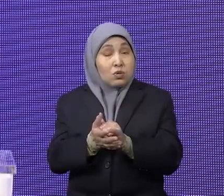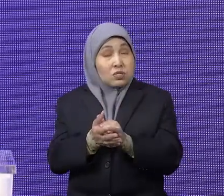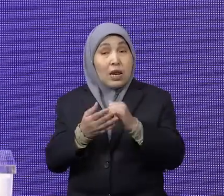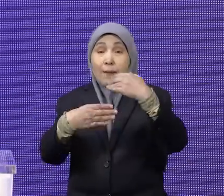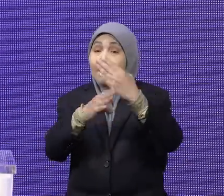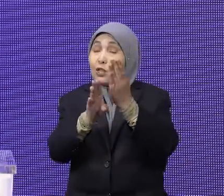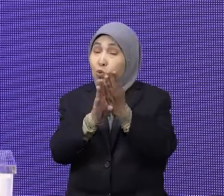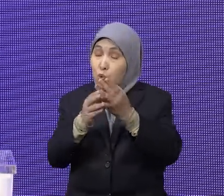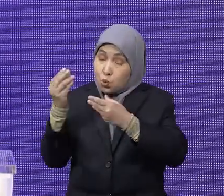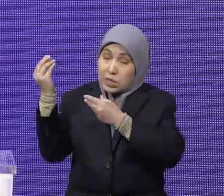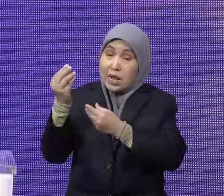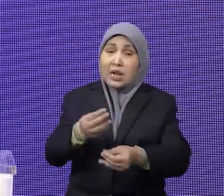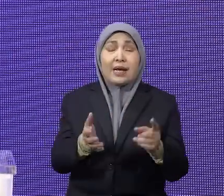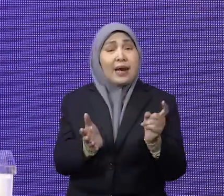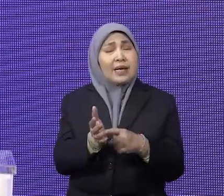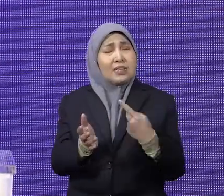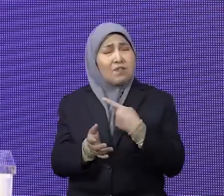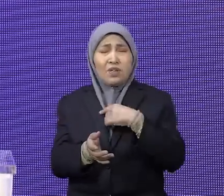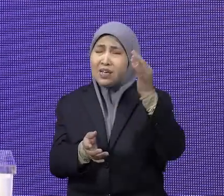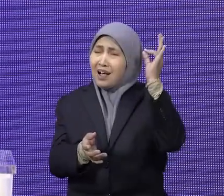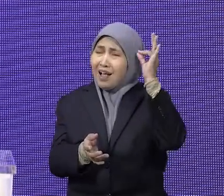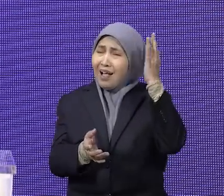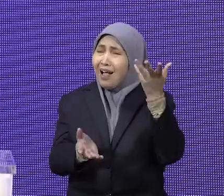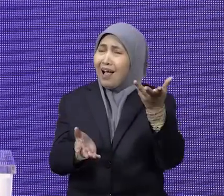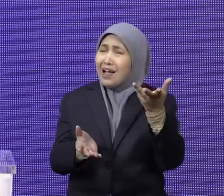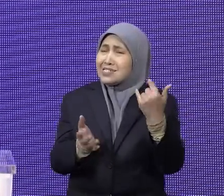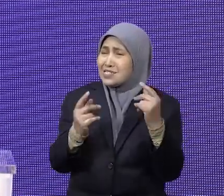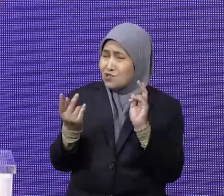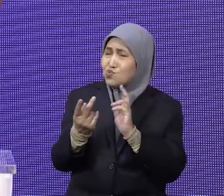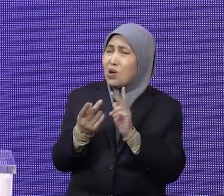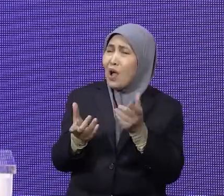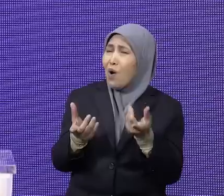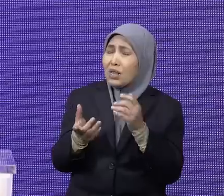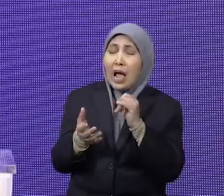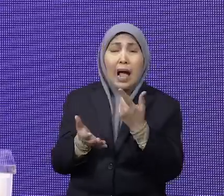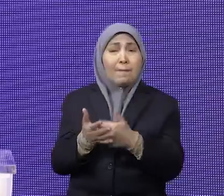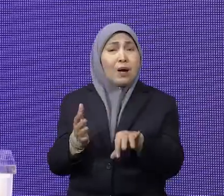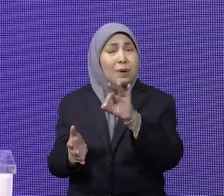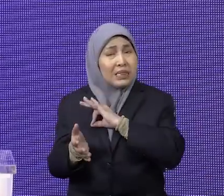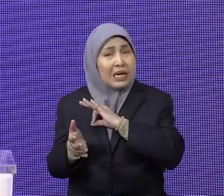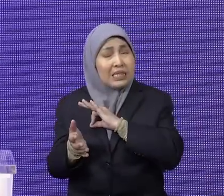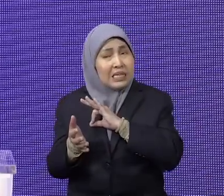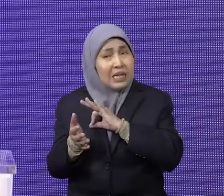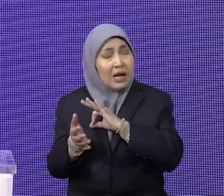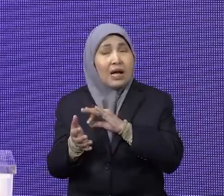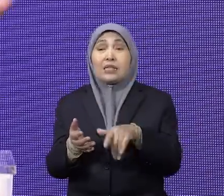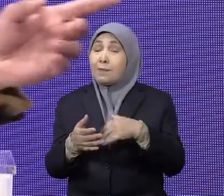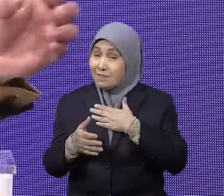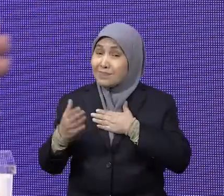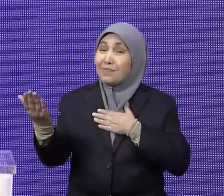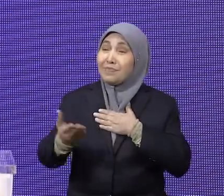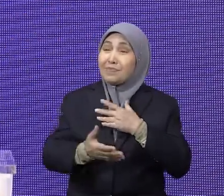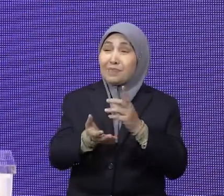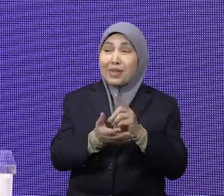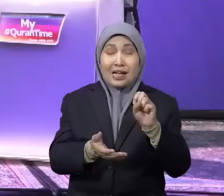dalam satu bentuk kurniaan yang kadang-kadang kita fikir, sesuai ke tidak petanda tersebut? Tapi apa hikmah di sebalik petanda tersebut? Silakan